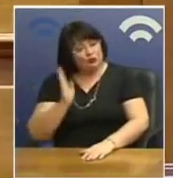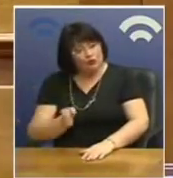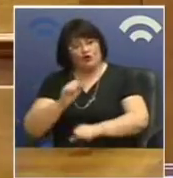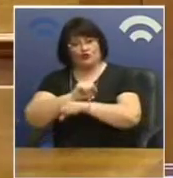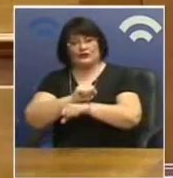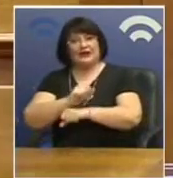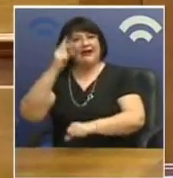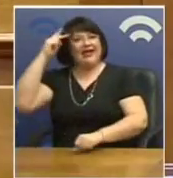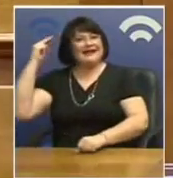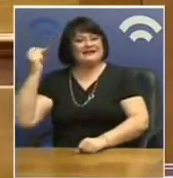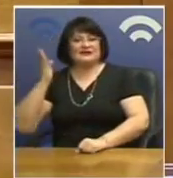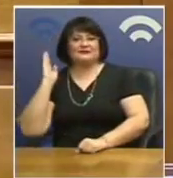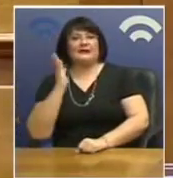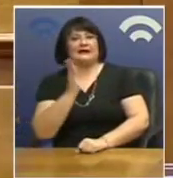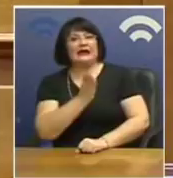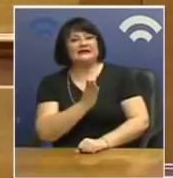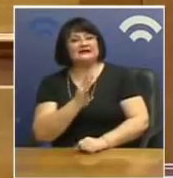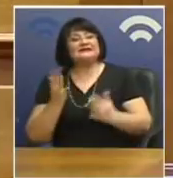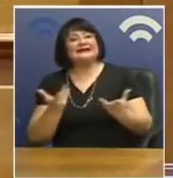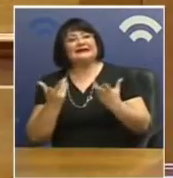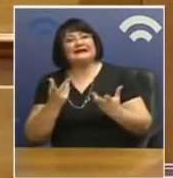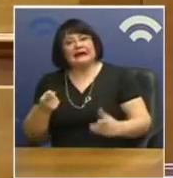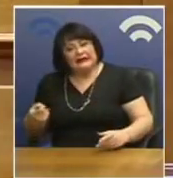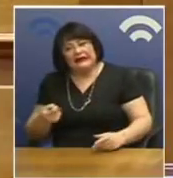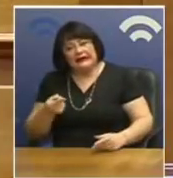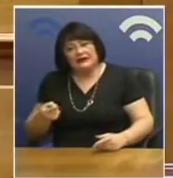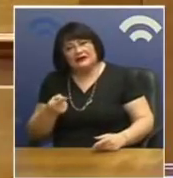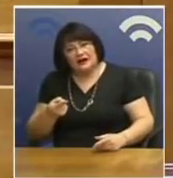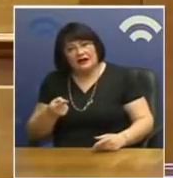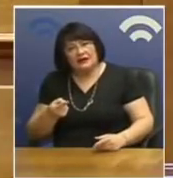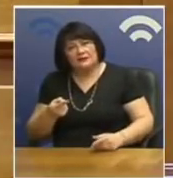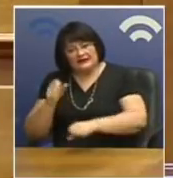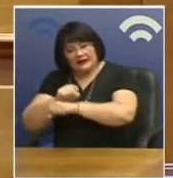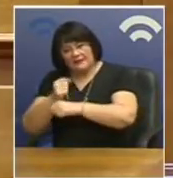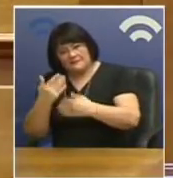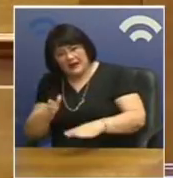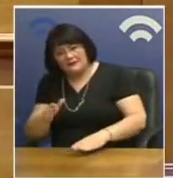δηλαδή ποινές που συνδυάζονται με κίνητρα για την επιστροφή των κλεμμένων.